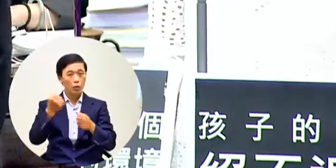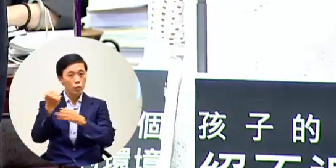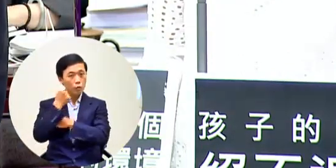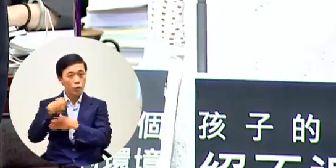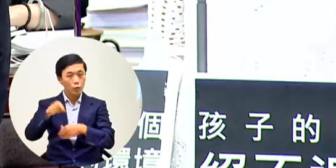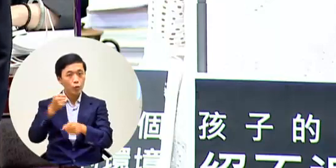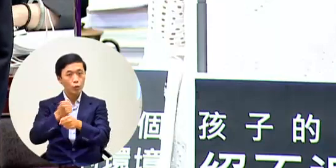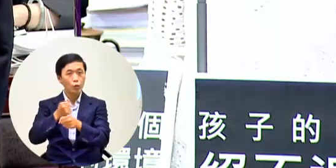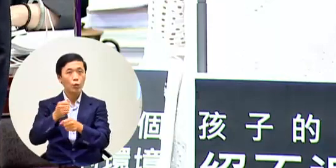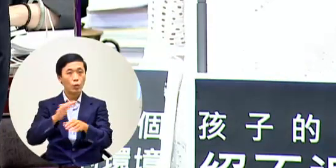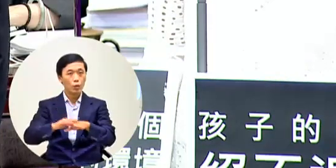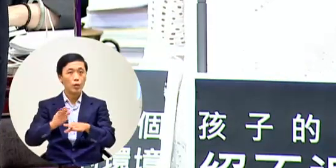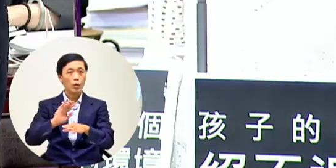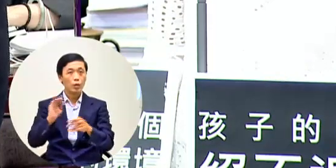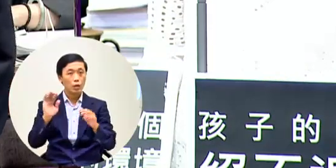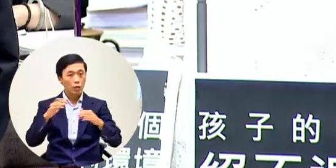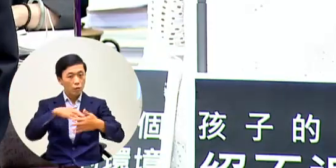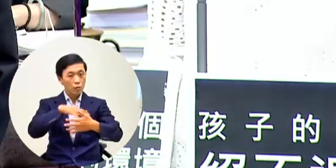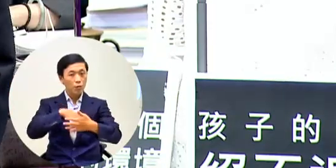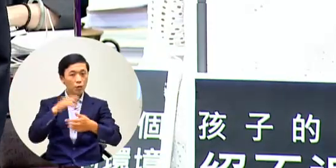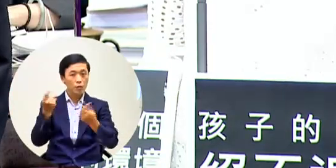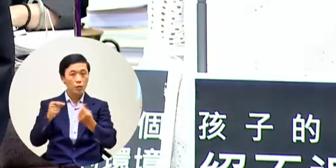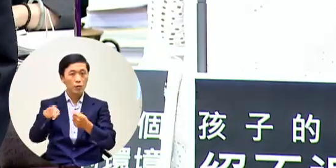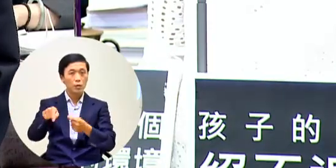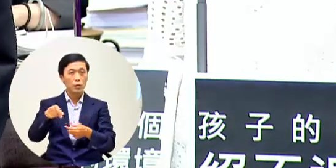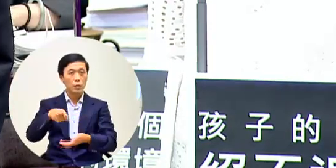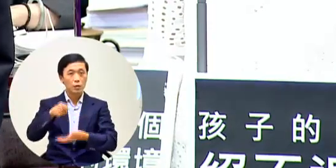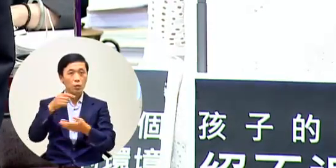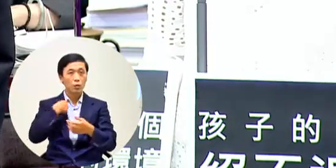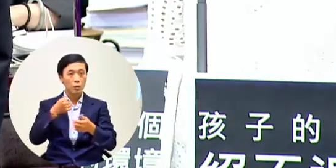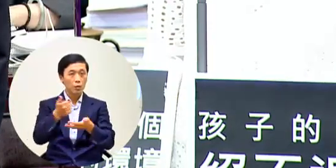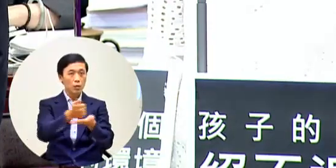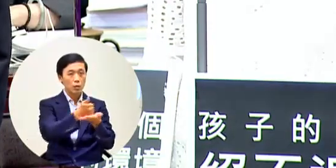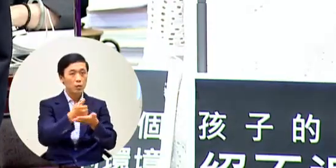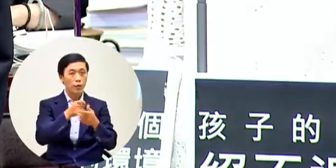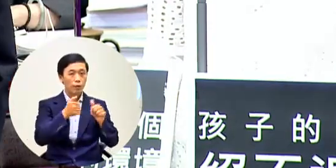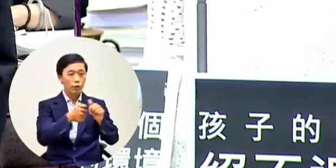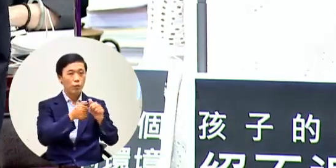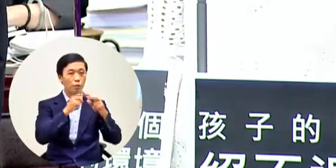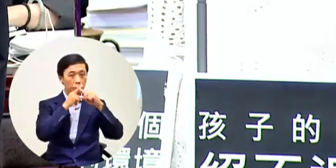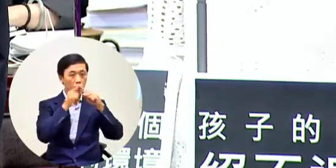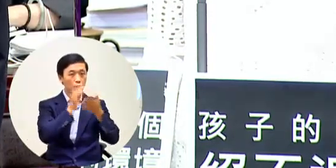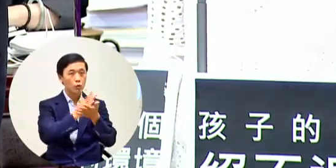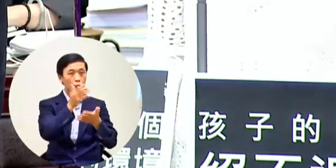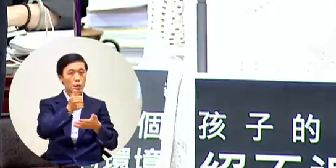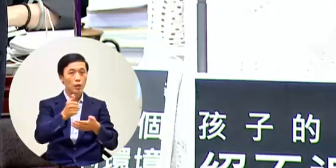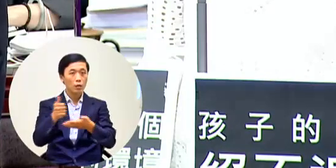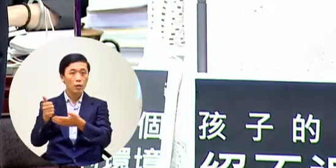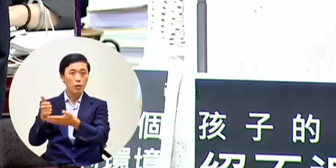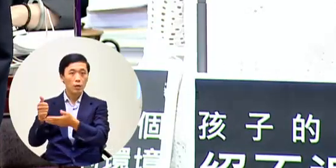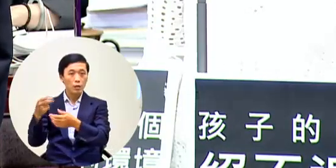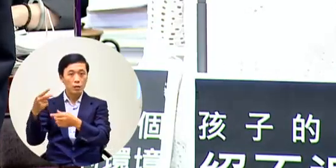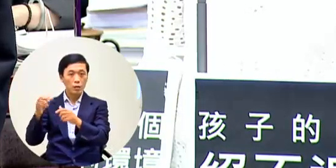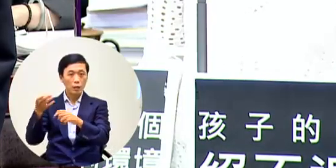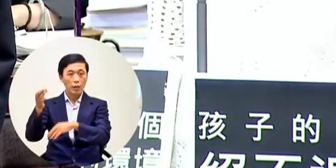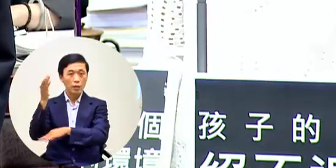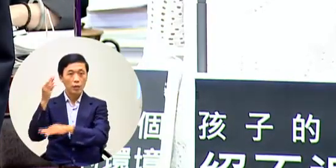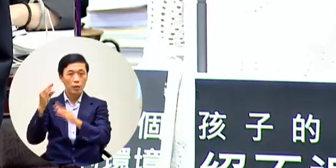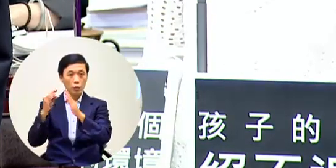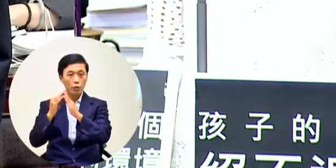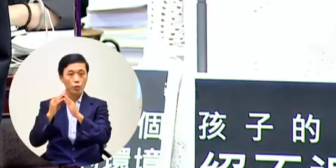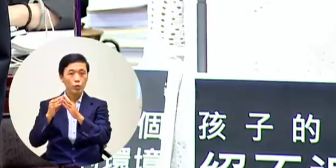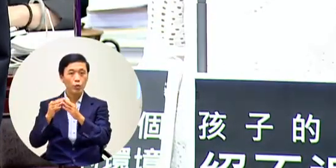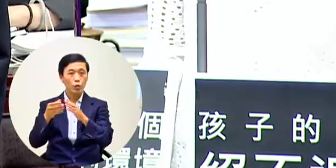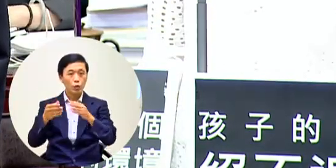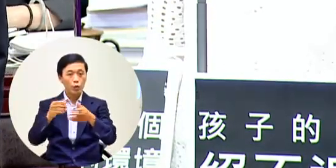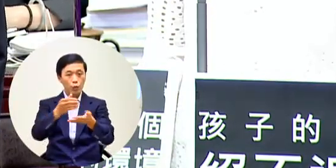包括像这个地方，我会请我们的副秘书长来邀集，由我们的财政局来当幕僚，邀集我们的农